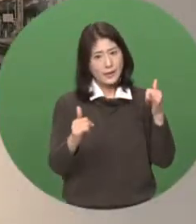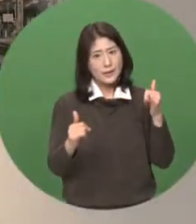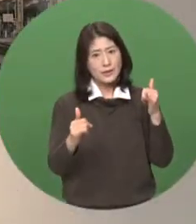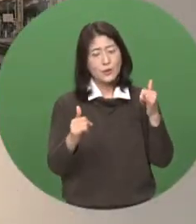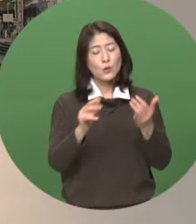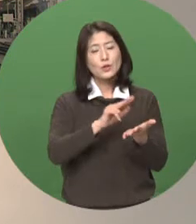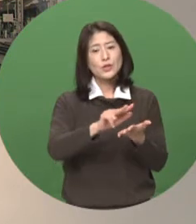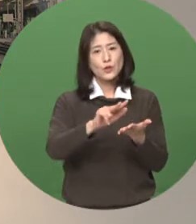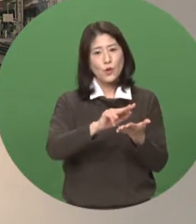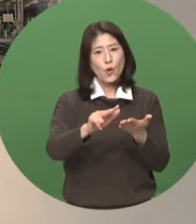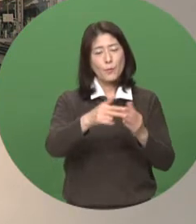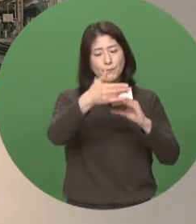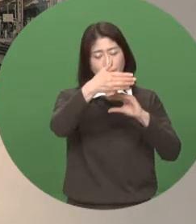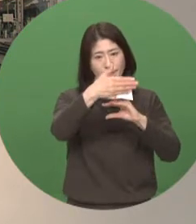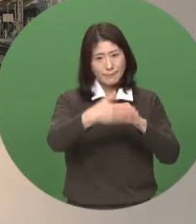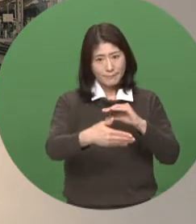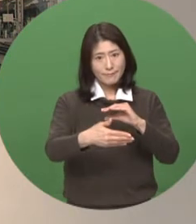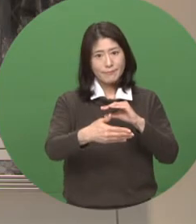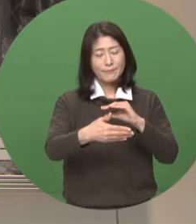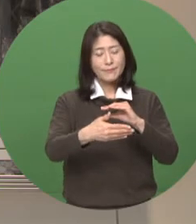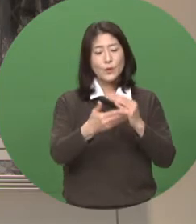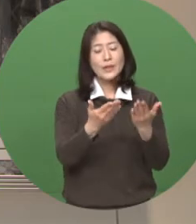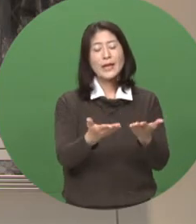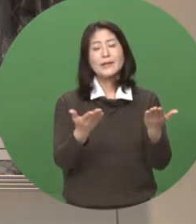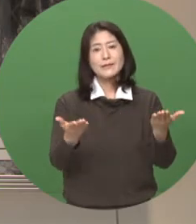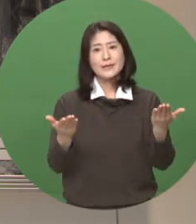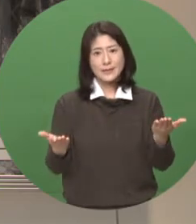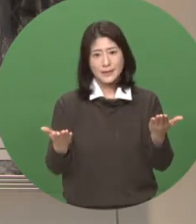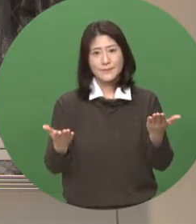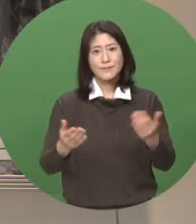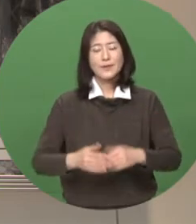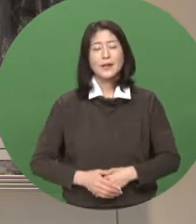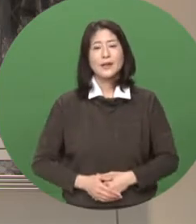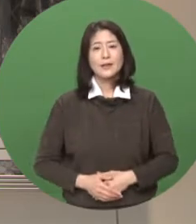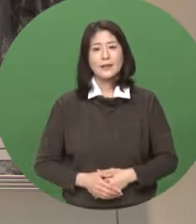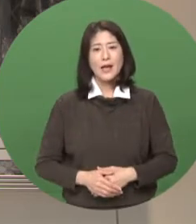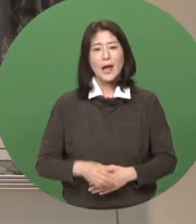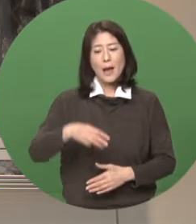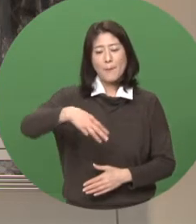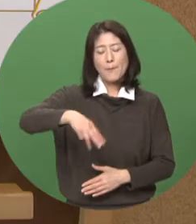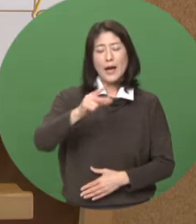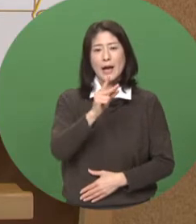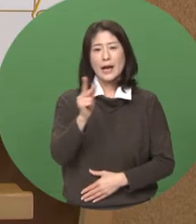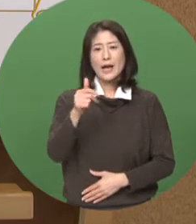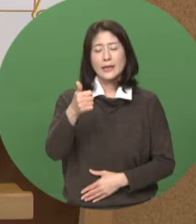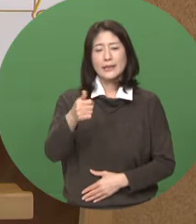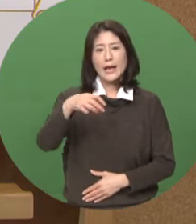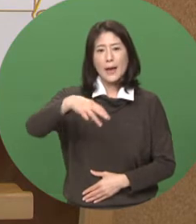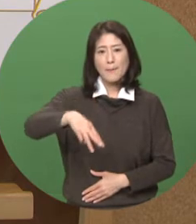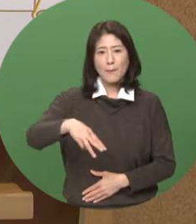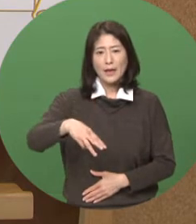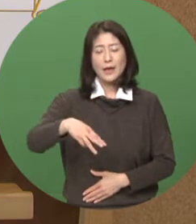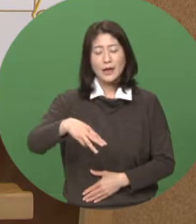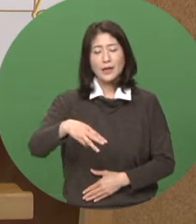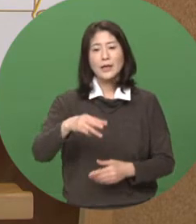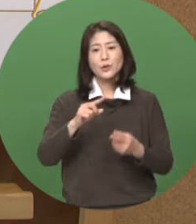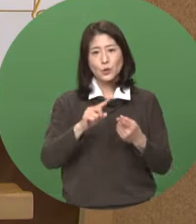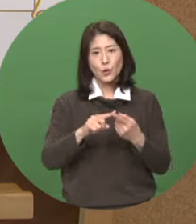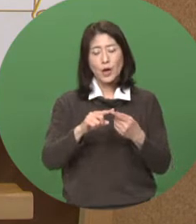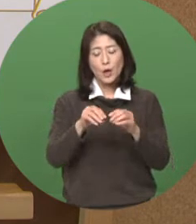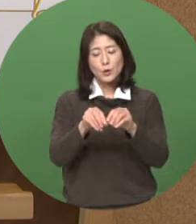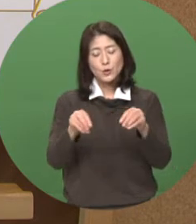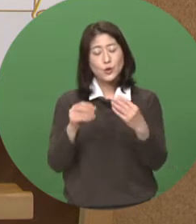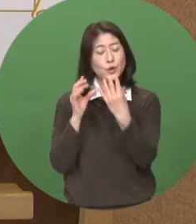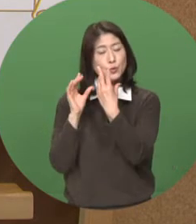らう資料であるとか、あるいは皆さんが体験していただく、実際に勾玉を作ったりとか、うん、土